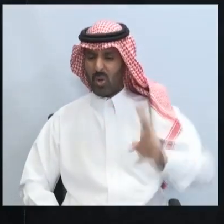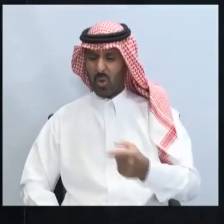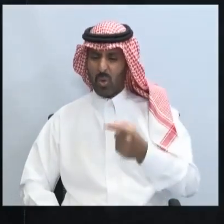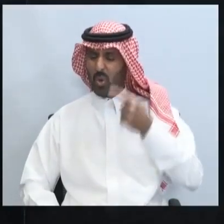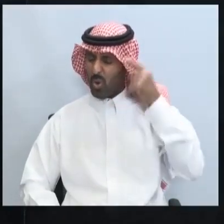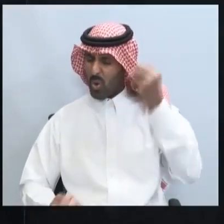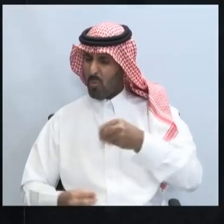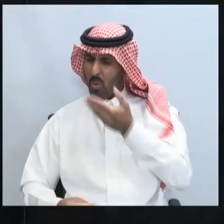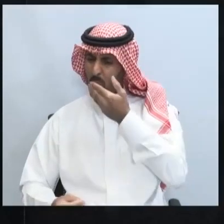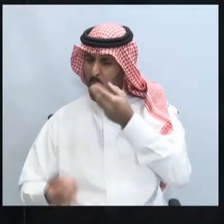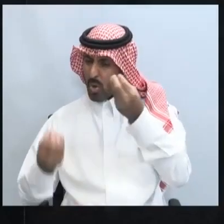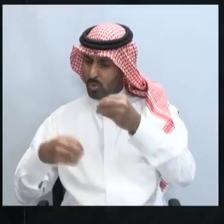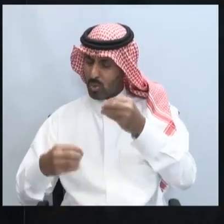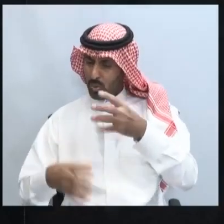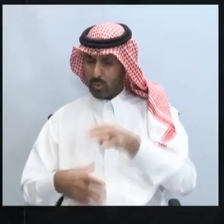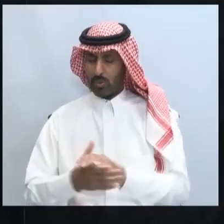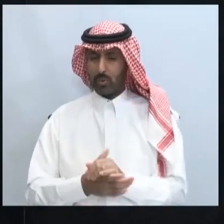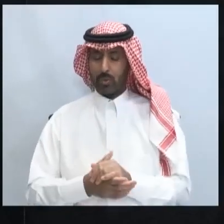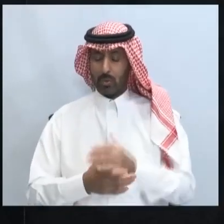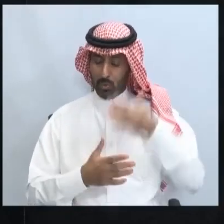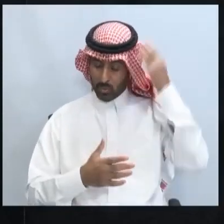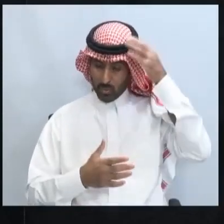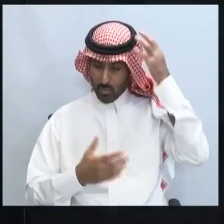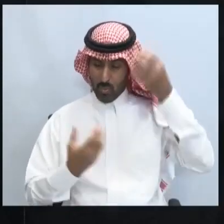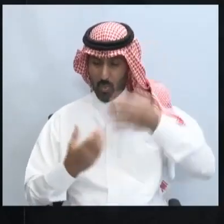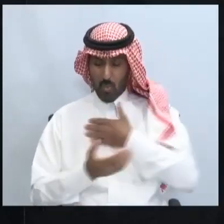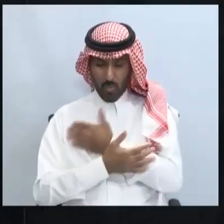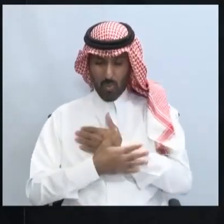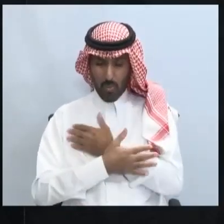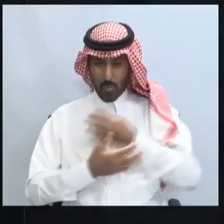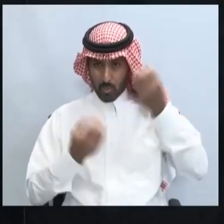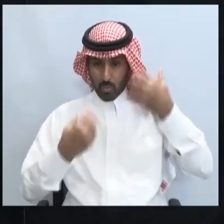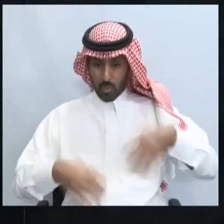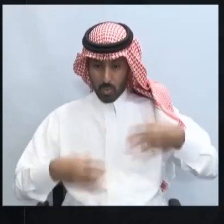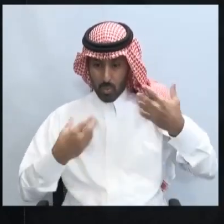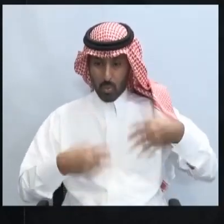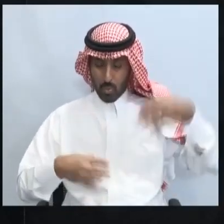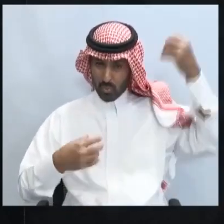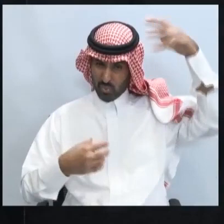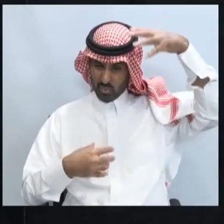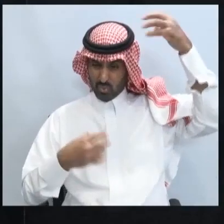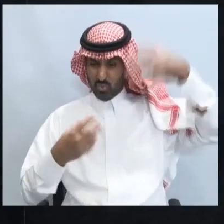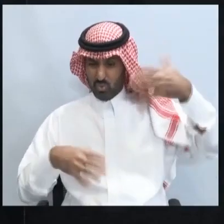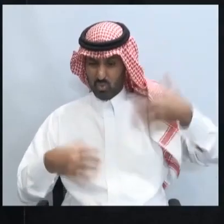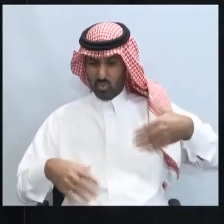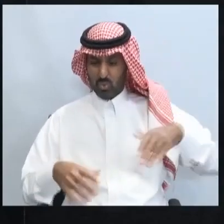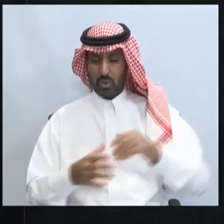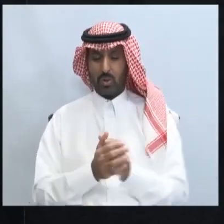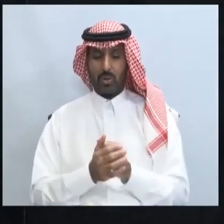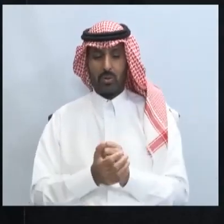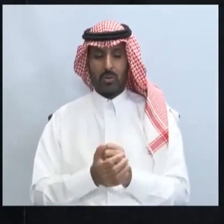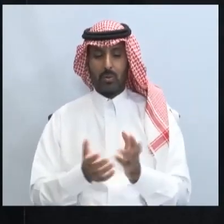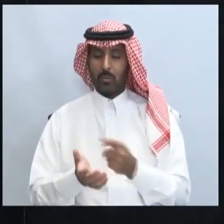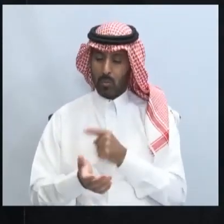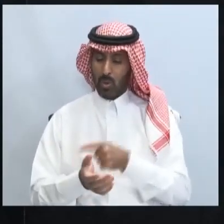في وصوله الينا ومع ذلك نهدر كل هذه الكميات من الماء في الاغتسال